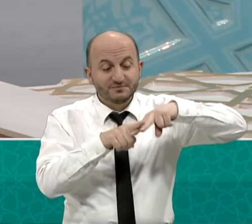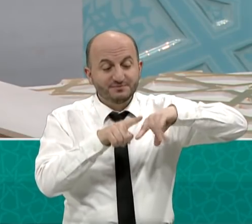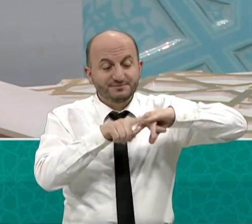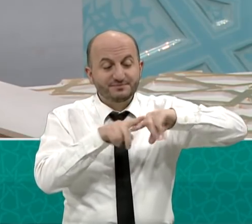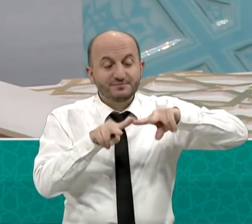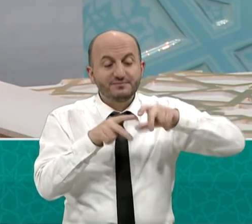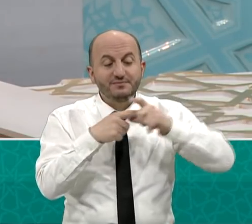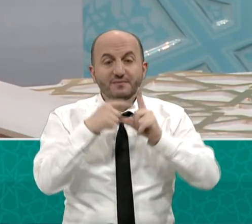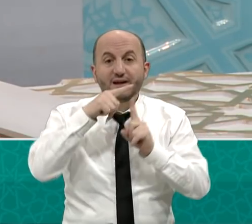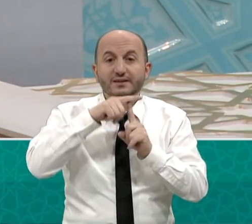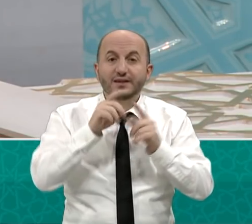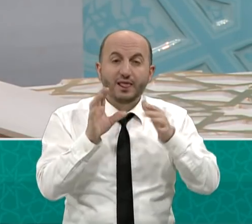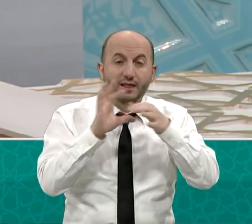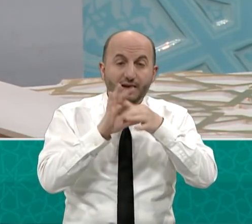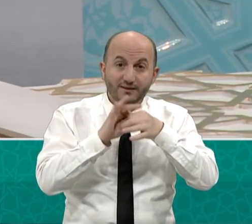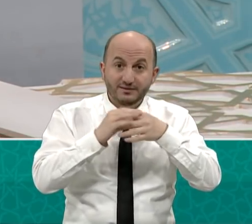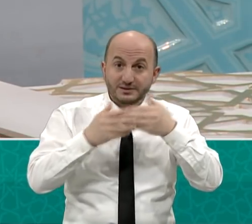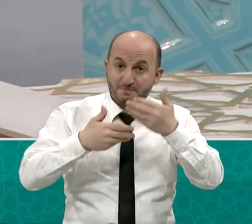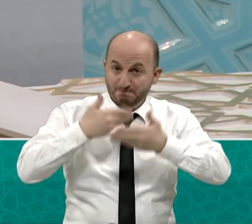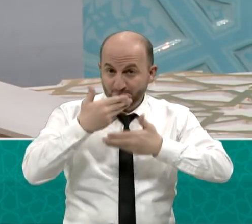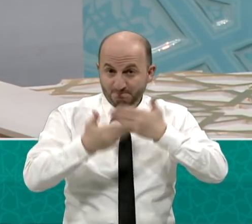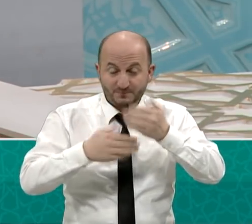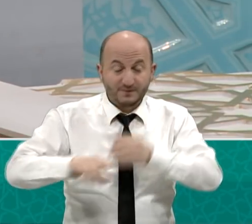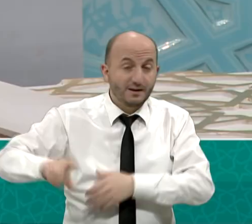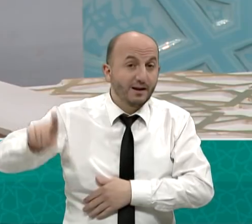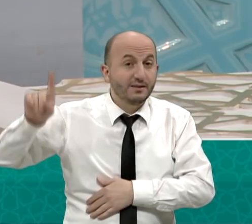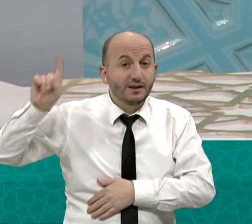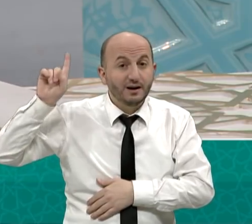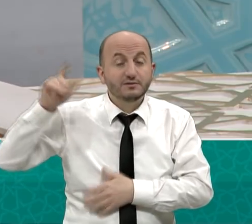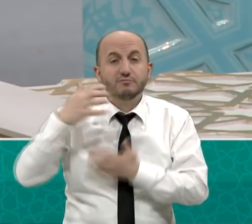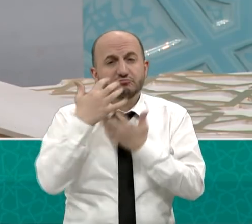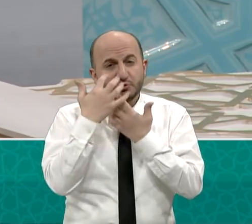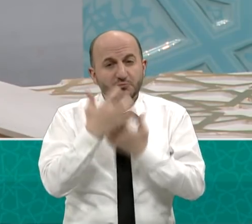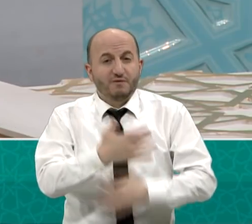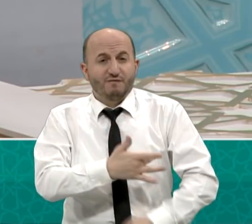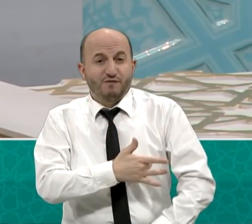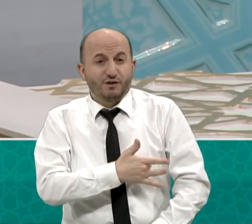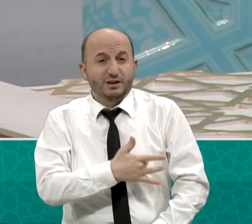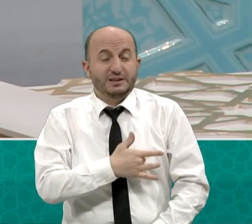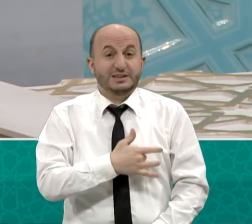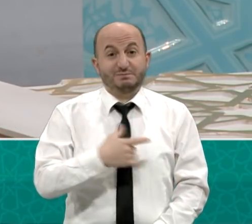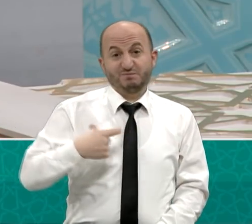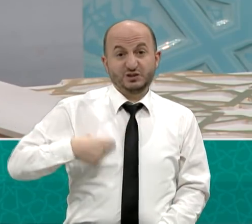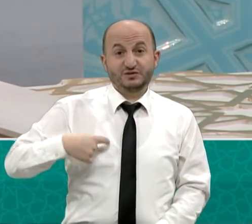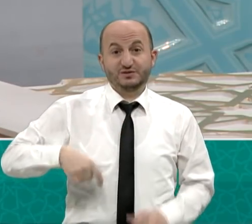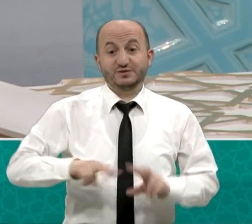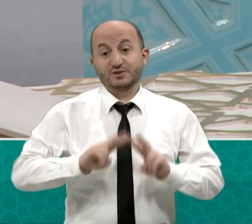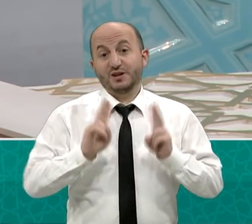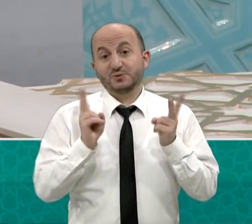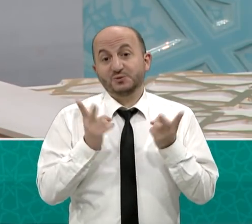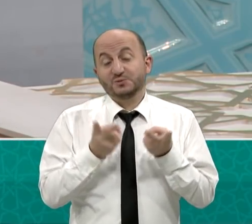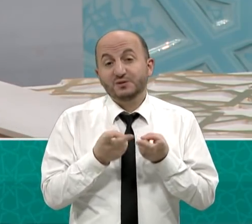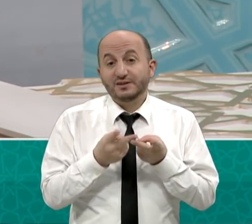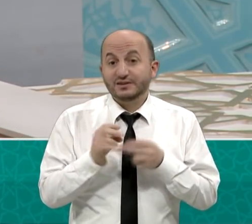Rahmetle alakalı Rabbimizin, onun Rahman ve Rahim sıfatının yeryüzündeki